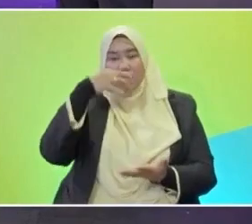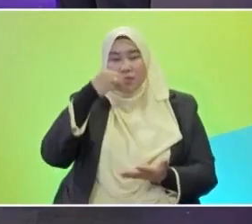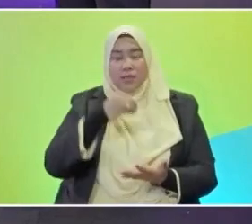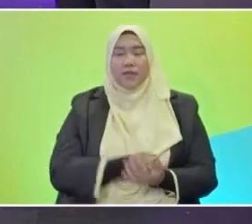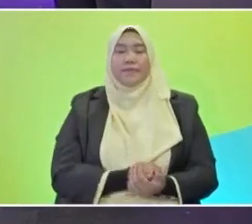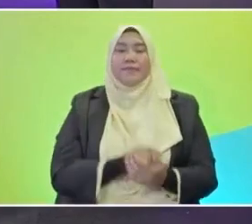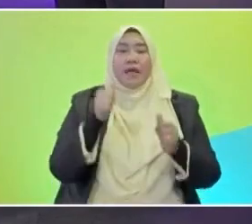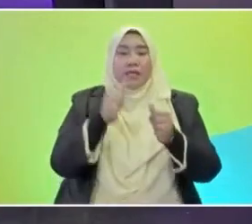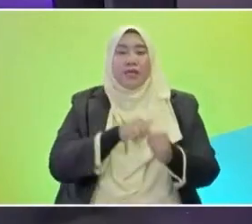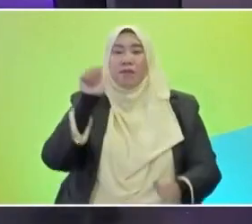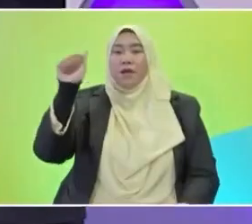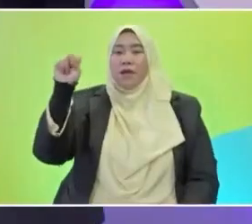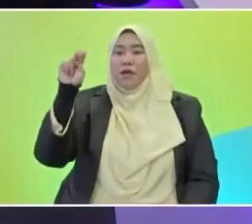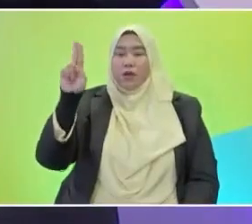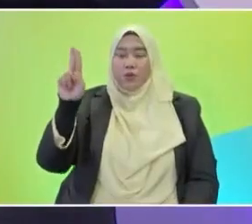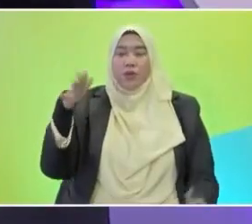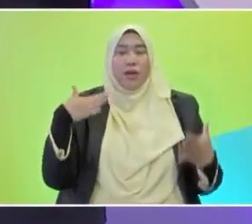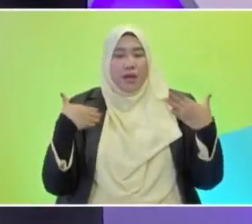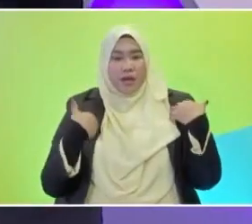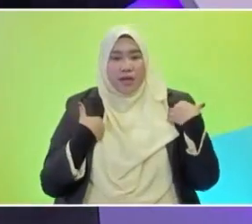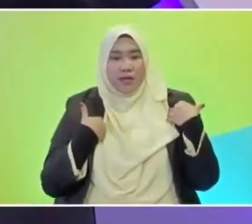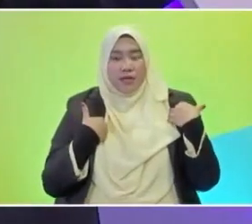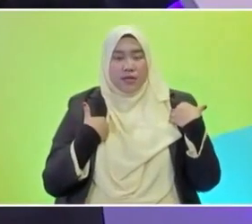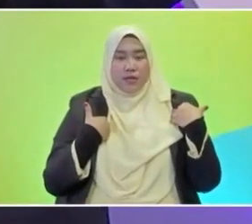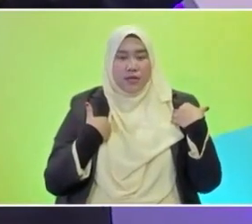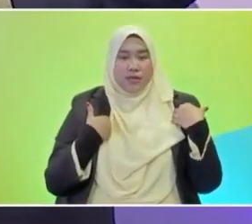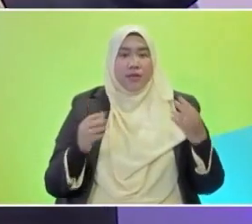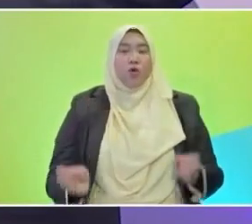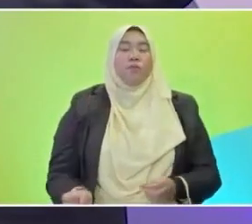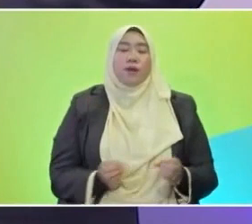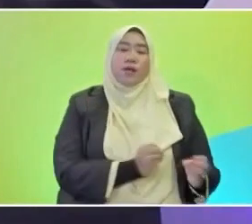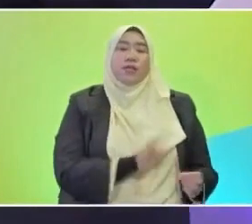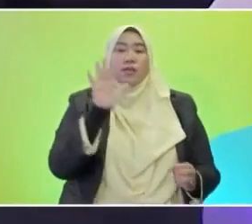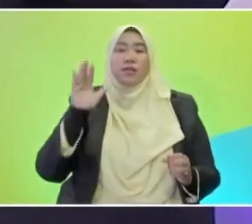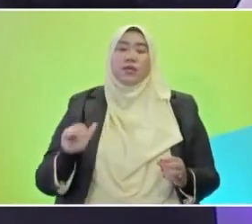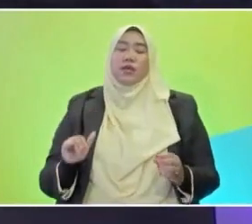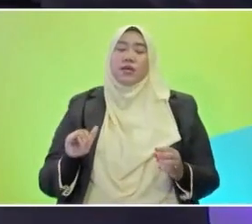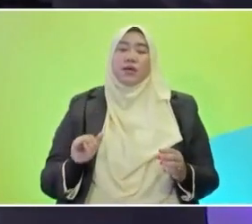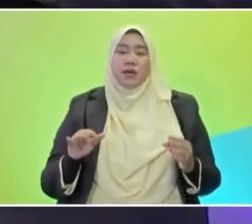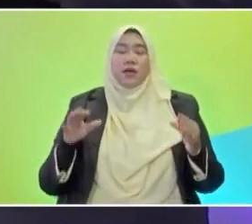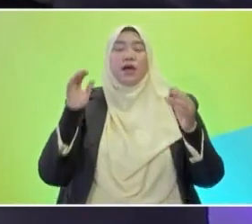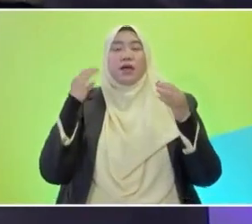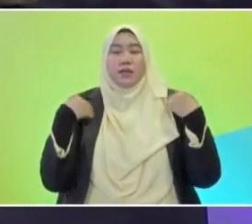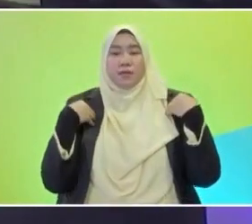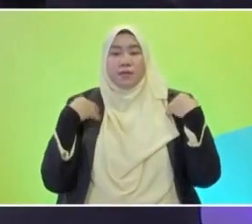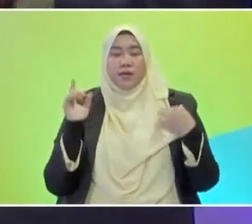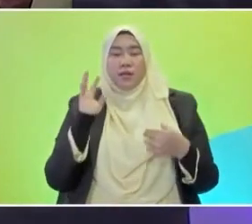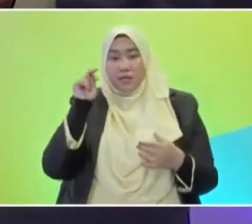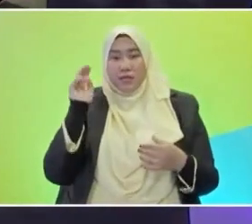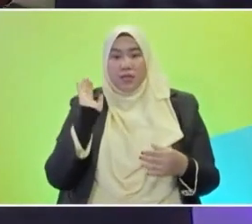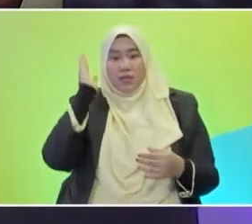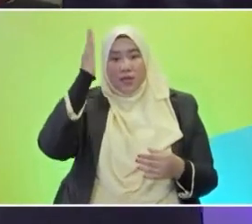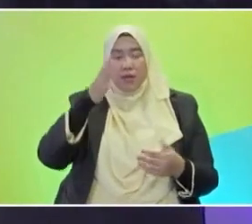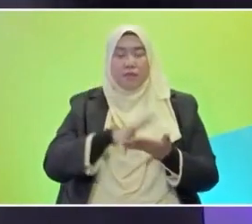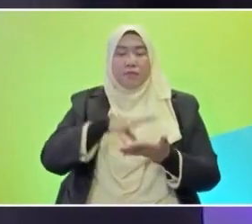anu yang ada dalam soal tersebut ada operasi yang terlibat tadi operasi yang terlibat lagi kita akan belajar macam-macam ini kita